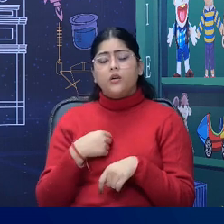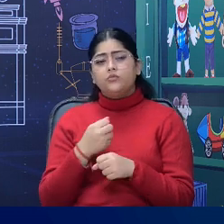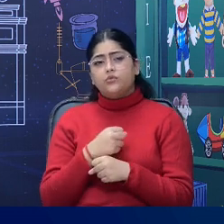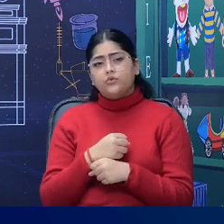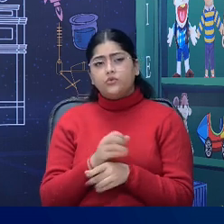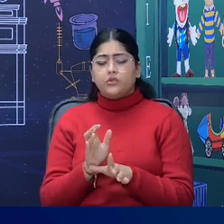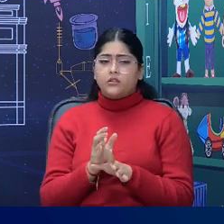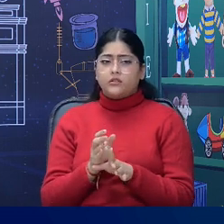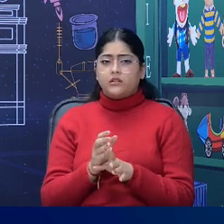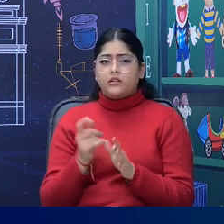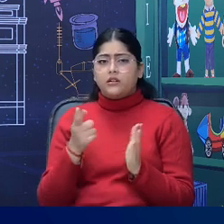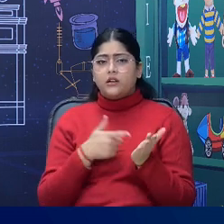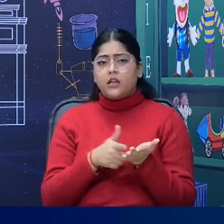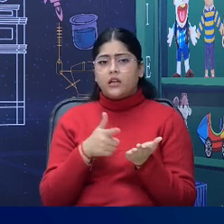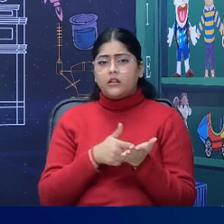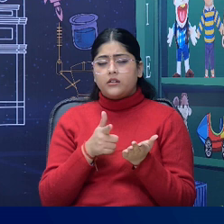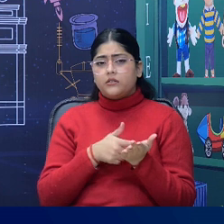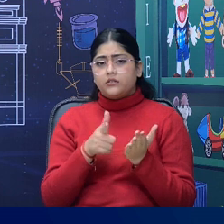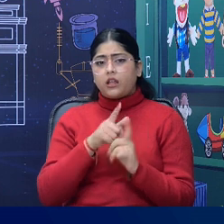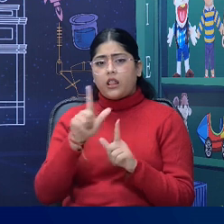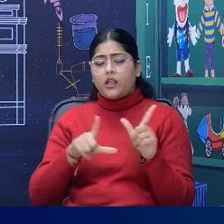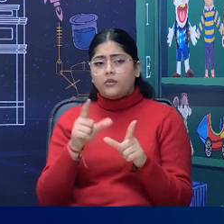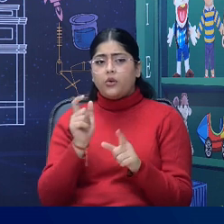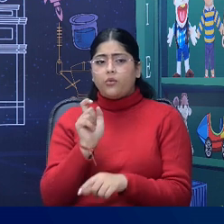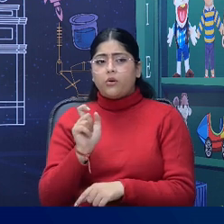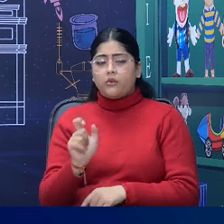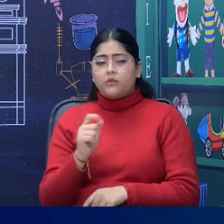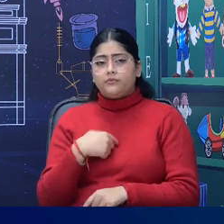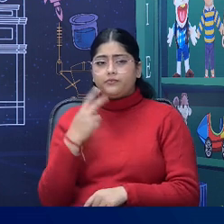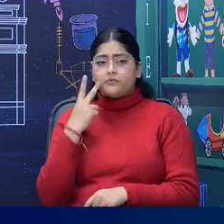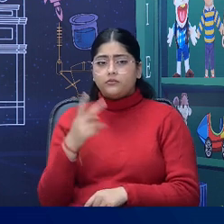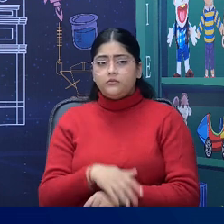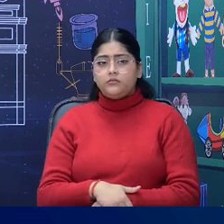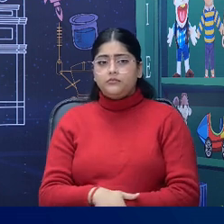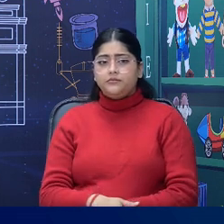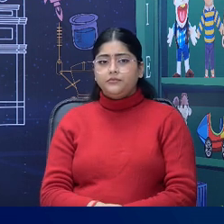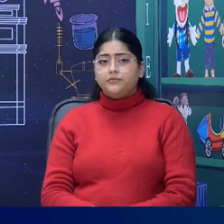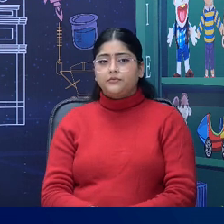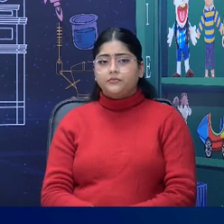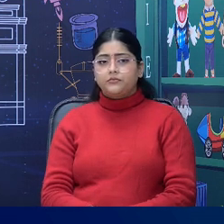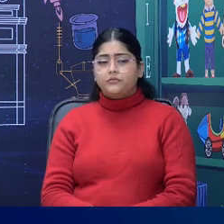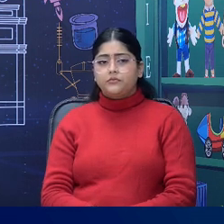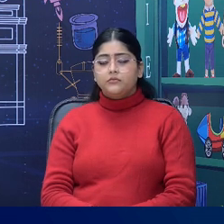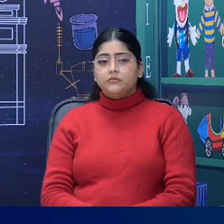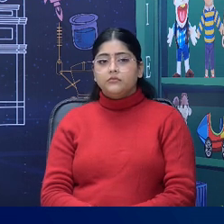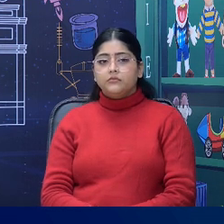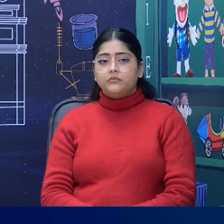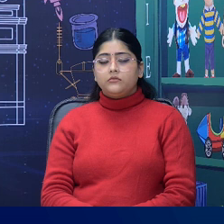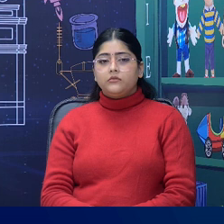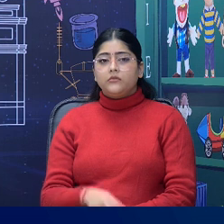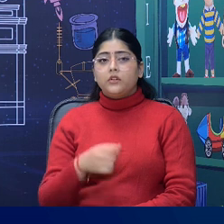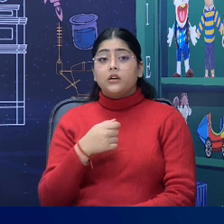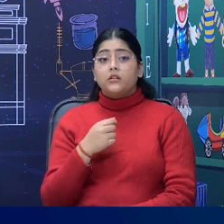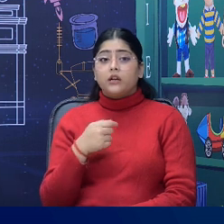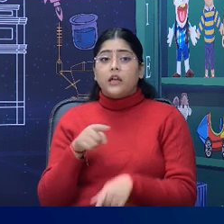देश शब्दों के अंदर जैसे देशज विदेशज इस तरह के शब्द होते हैं जी जैसे यहां है क्योंकि रहा